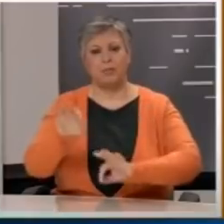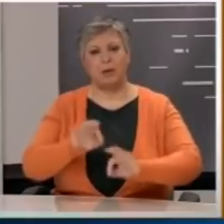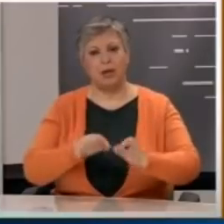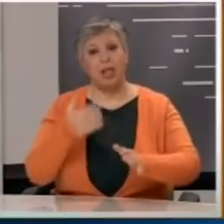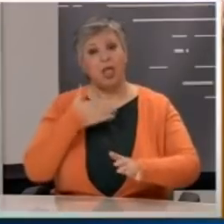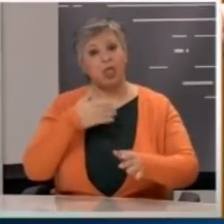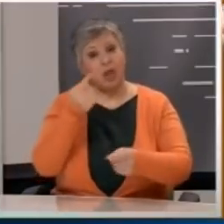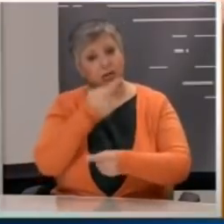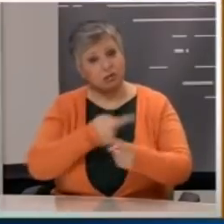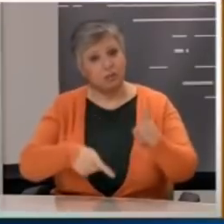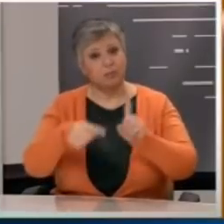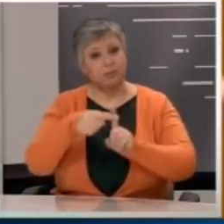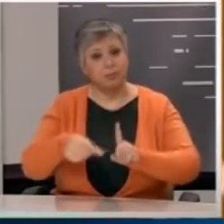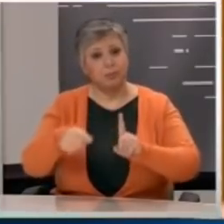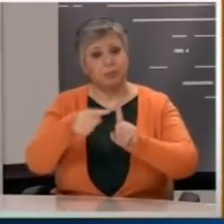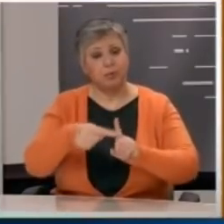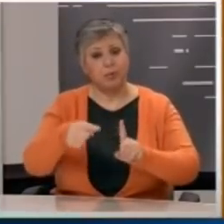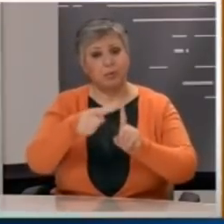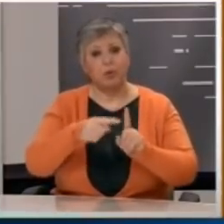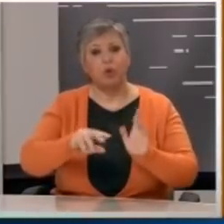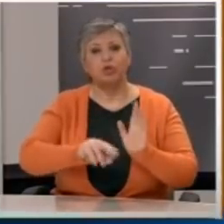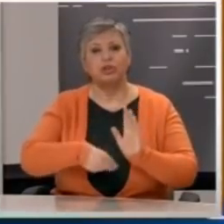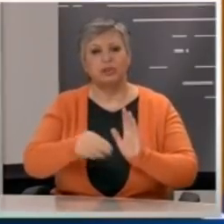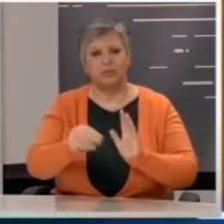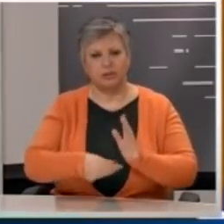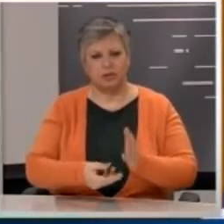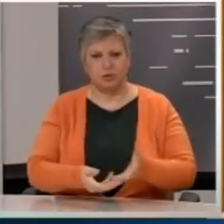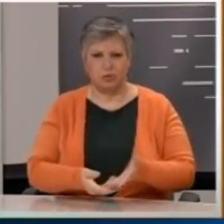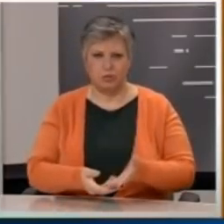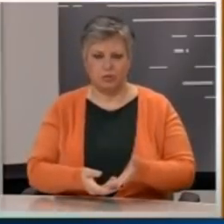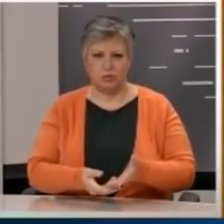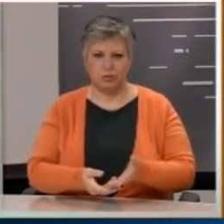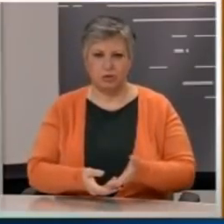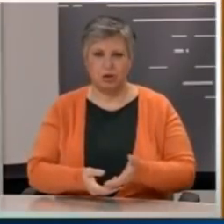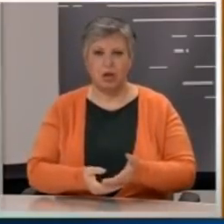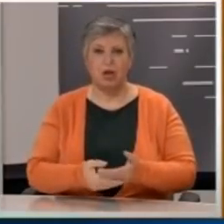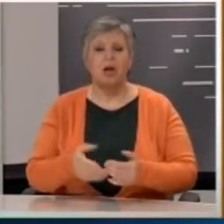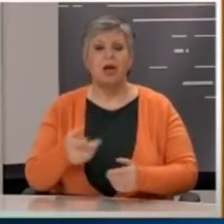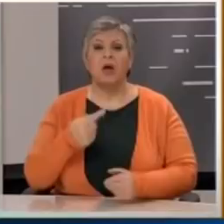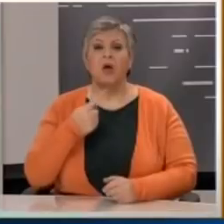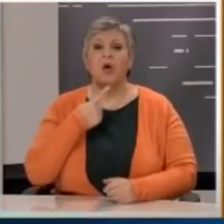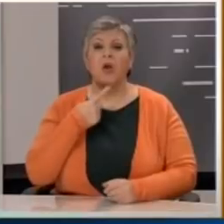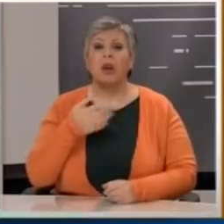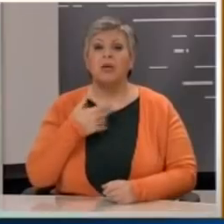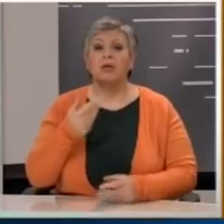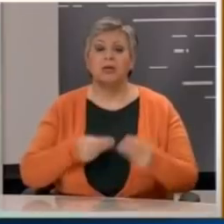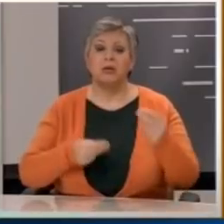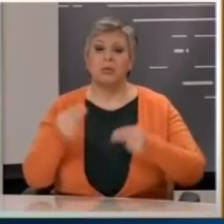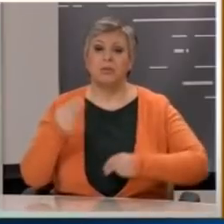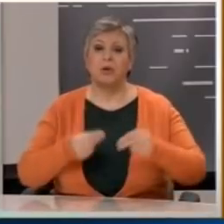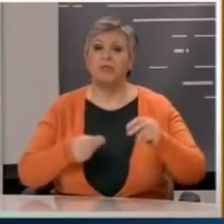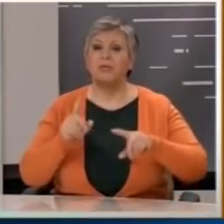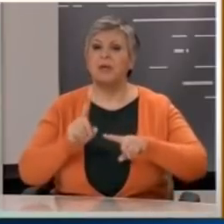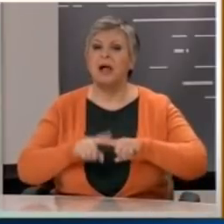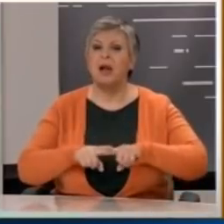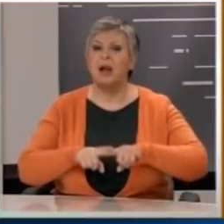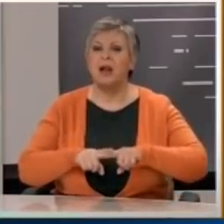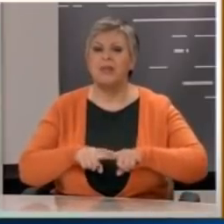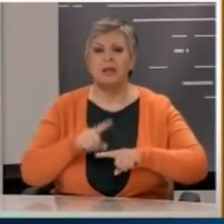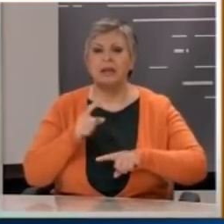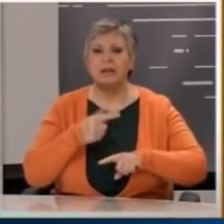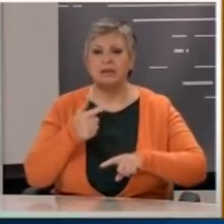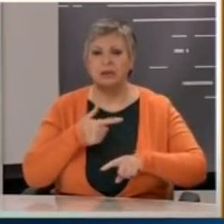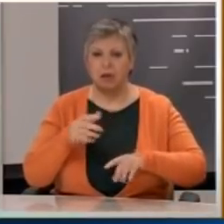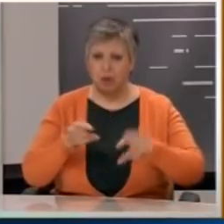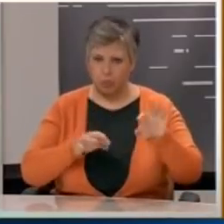να προσθέσετε κι άλλους συμβασιούχους. Και λέω αυτή τη στιγμή το πρόβλημα της Ελλάδος είναι να βάλουμε κι άλλους